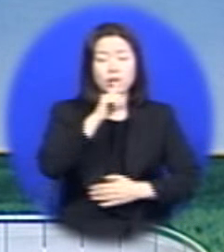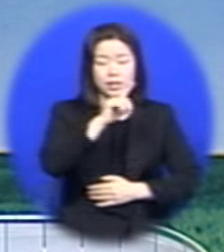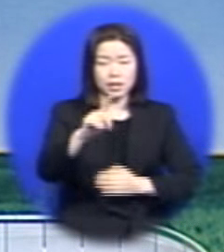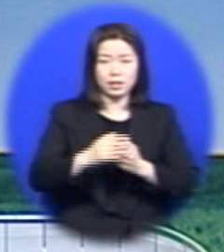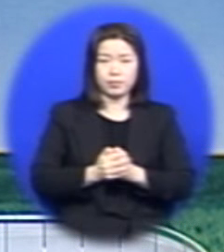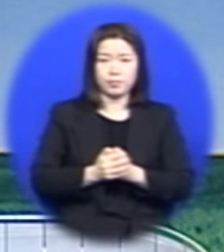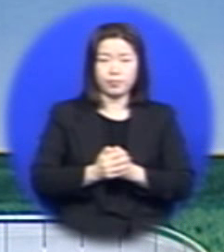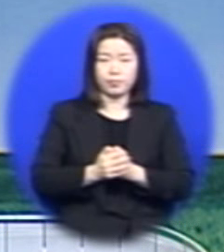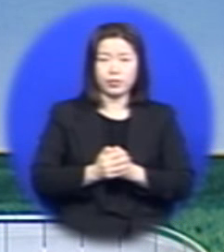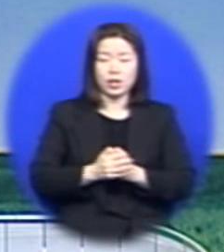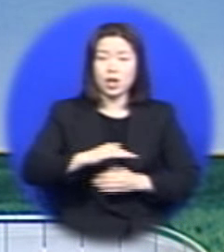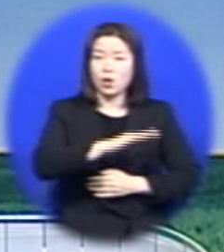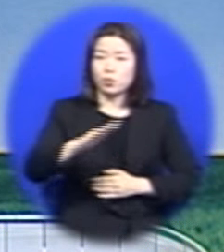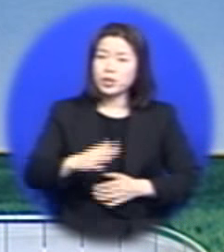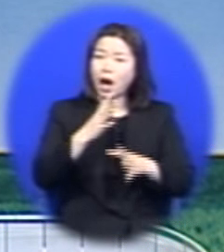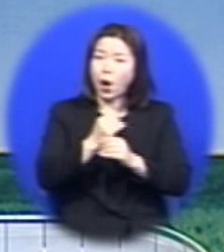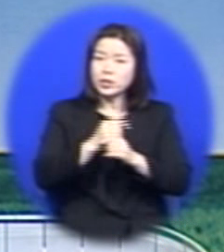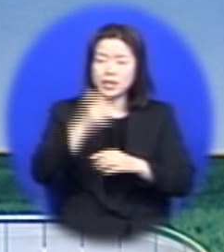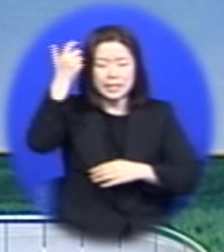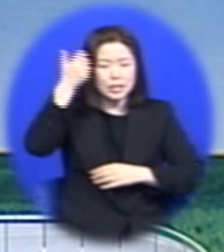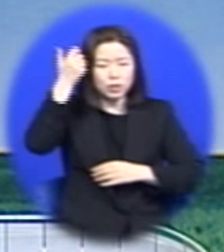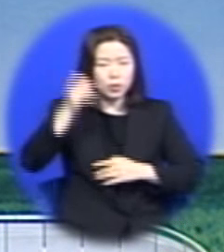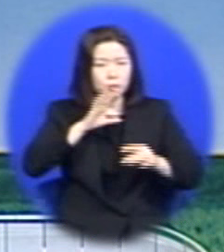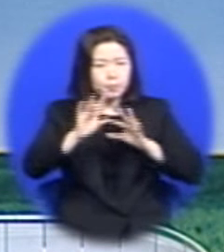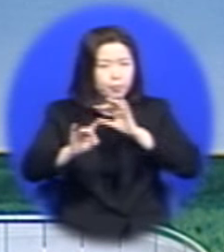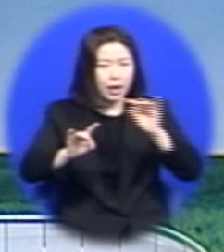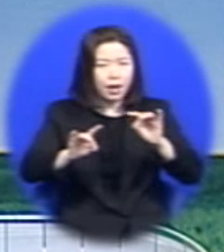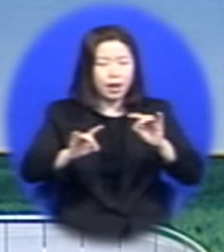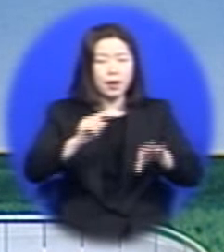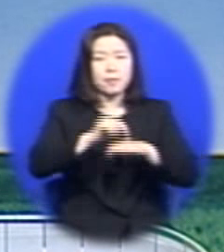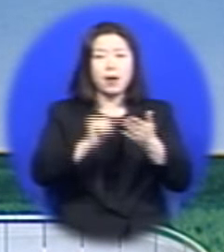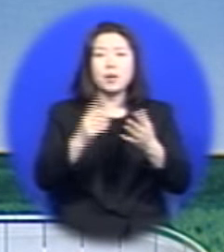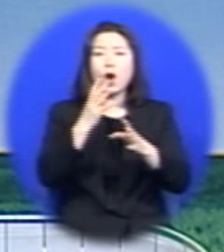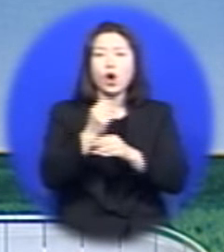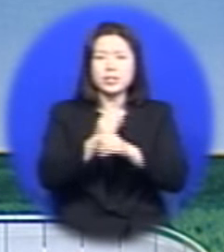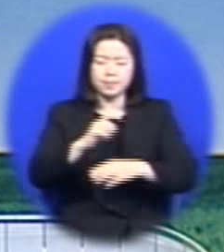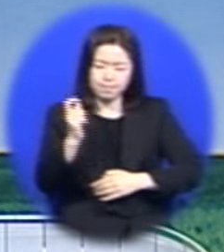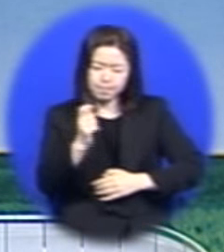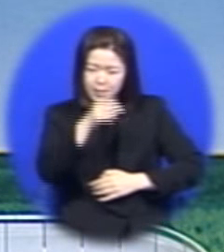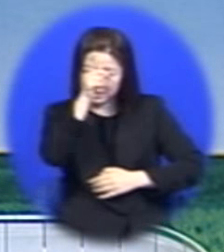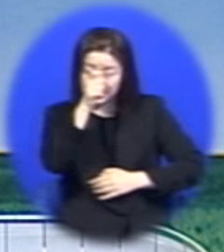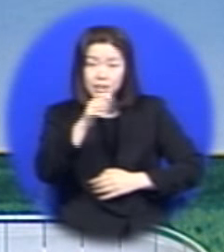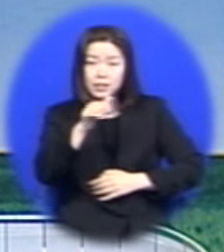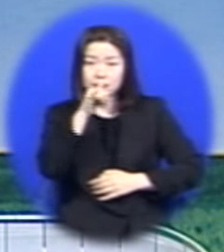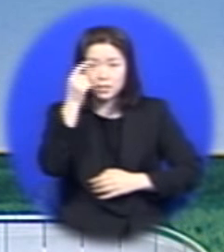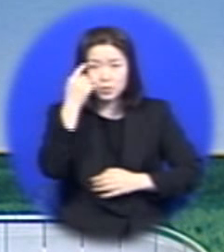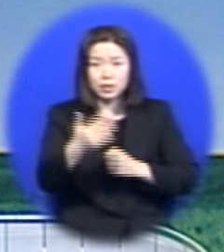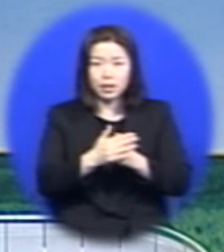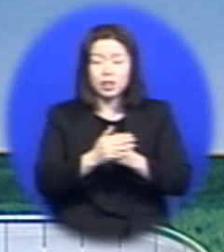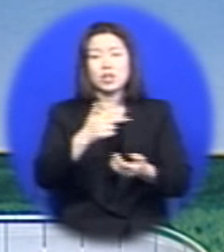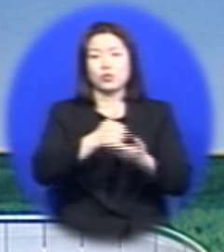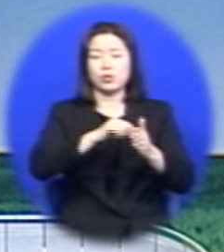우리가 언제 영적으로 메말라지느냐, 마음이 언제 강팍해지느냐, 주님 안에 거하지 않으니까